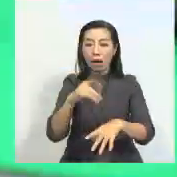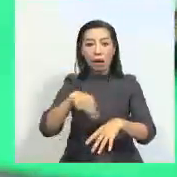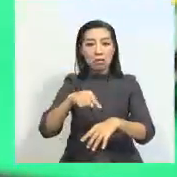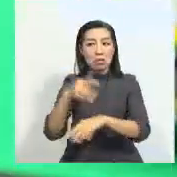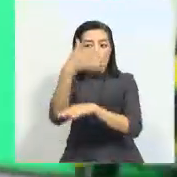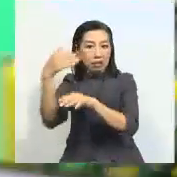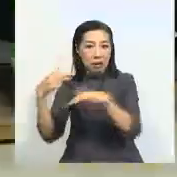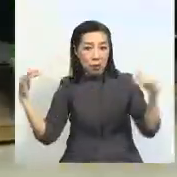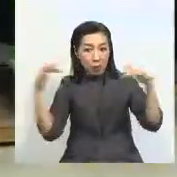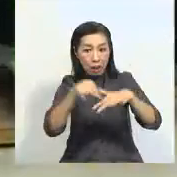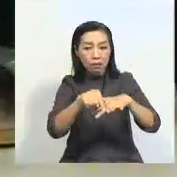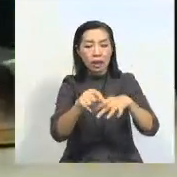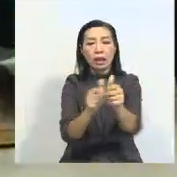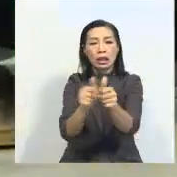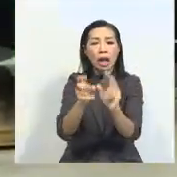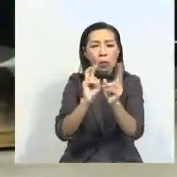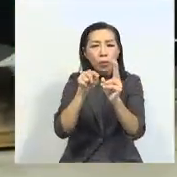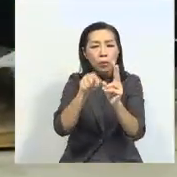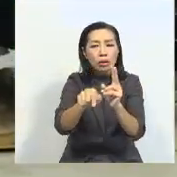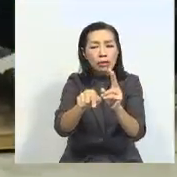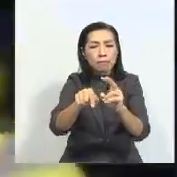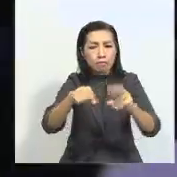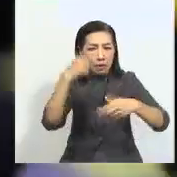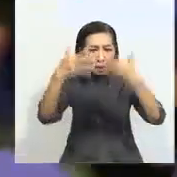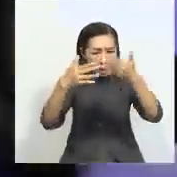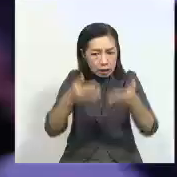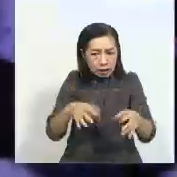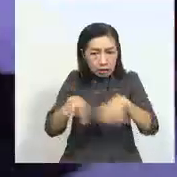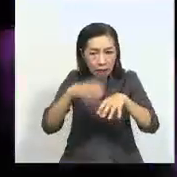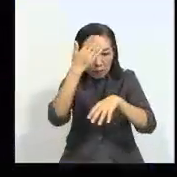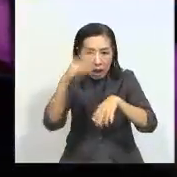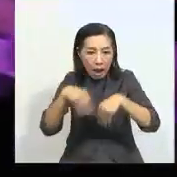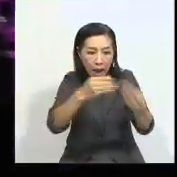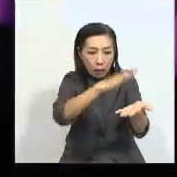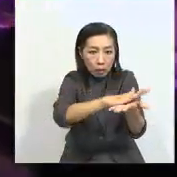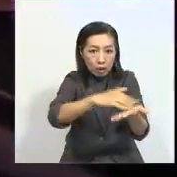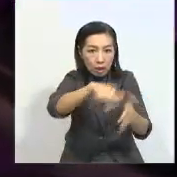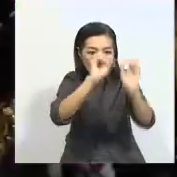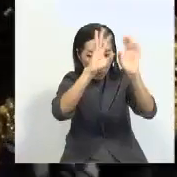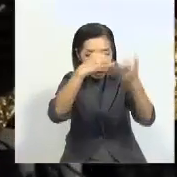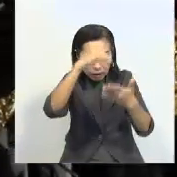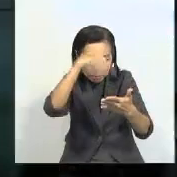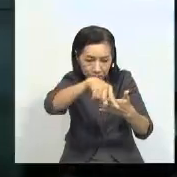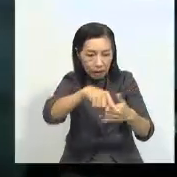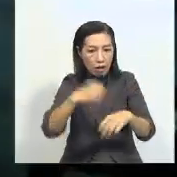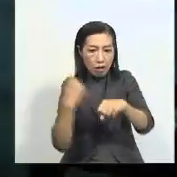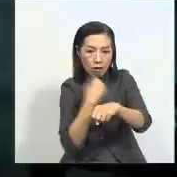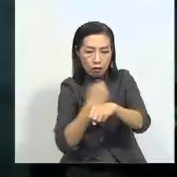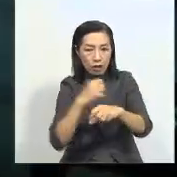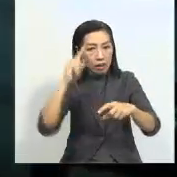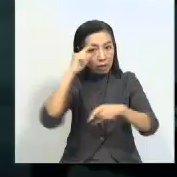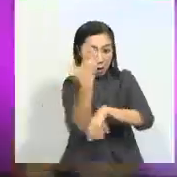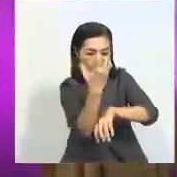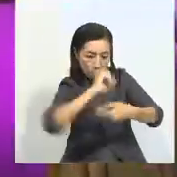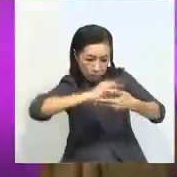แข่งขันหุ่นยนต์ก็จัดขึ้นเพื่อเป็นการส่งเสริมแล้วก็กระตุ้นให้ครูและนักเรียนได้มีโอกาสในการพัฒนาทักษะการเขียนโปรแกรมหุ่นยนต์คอ